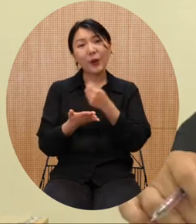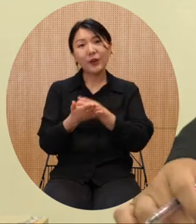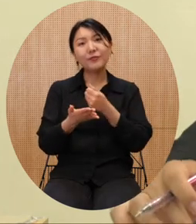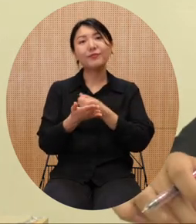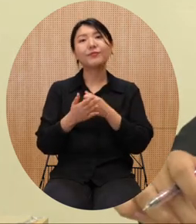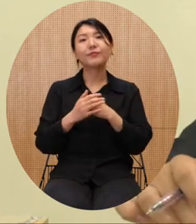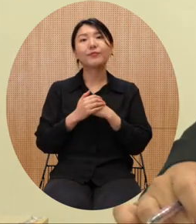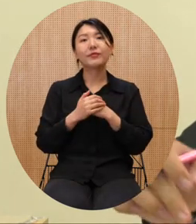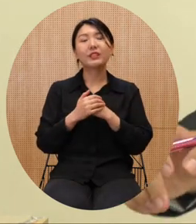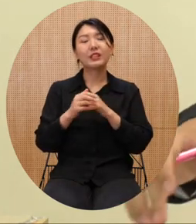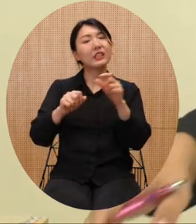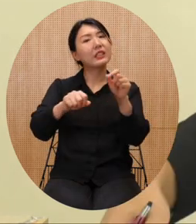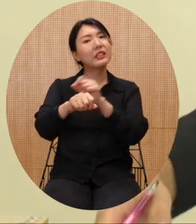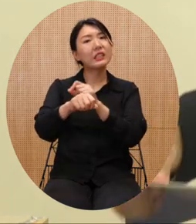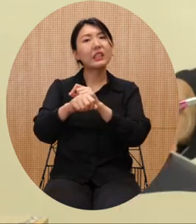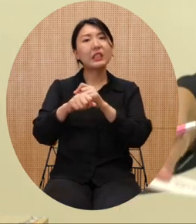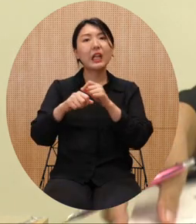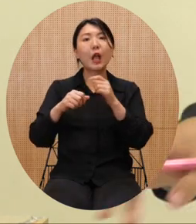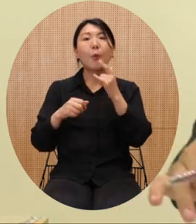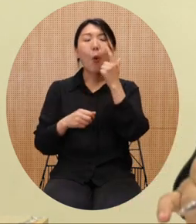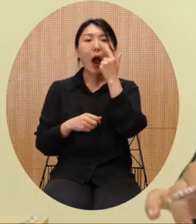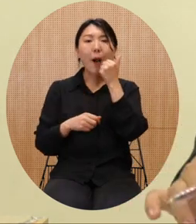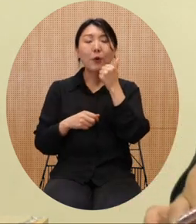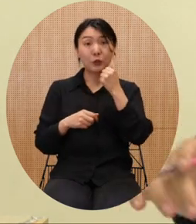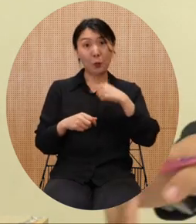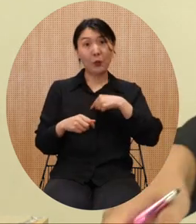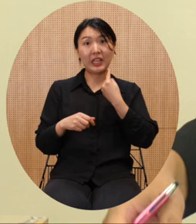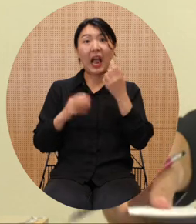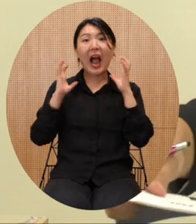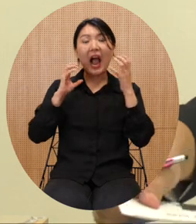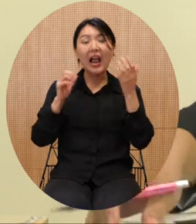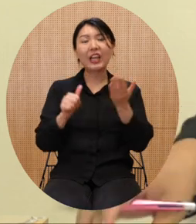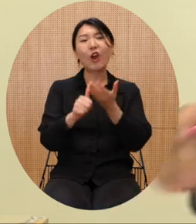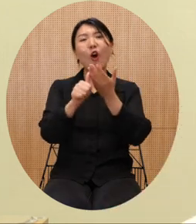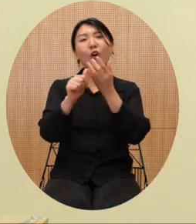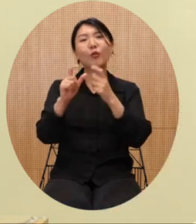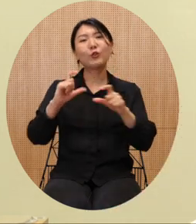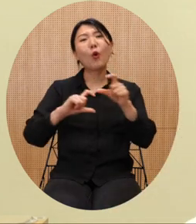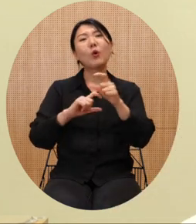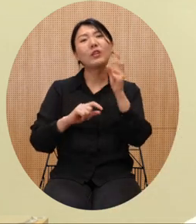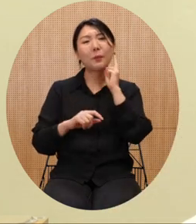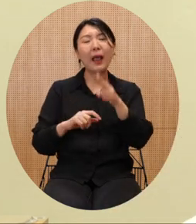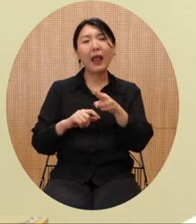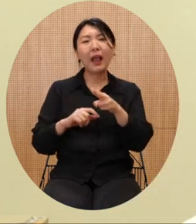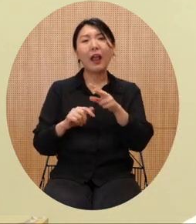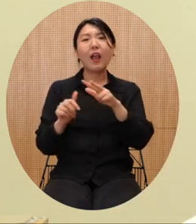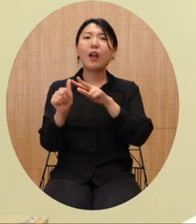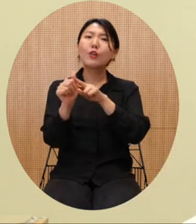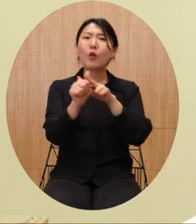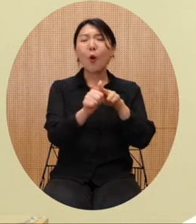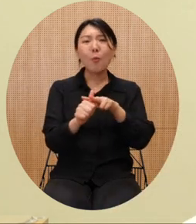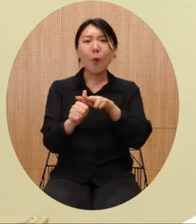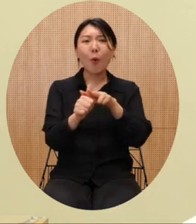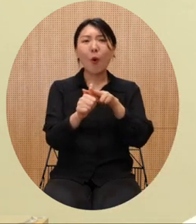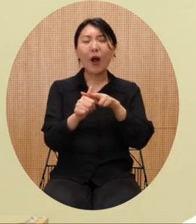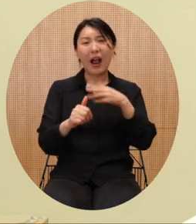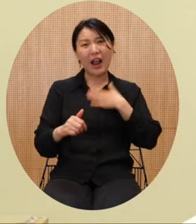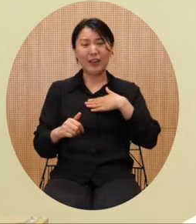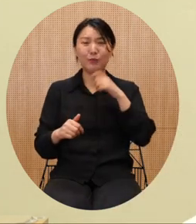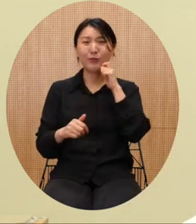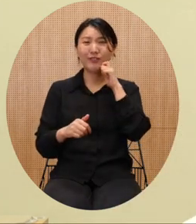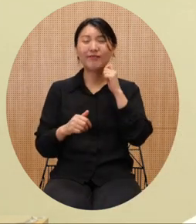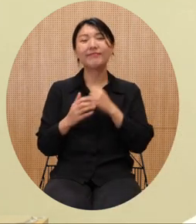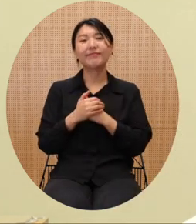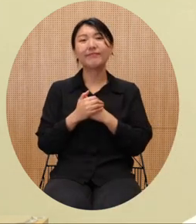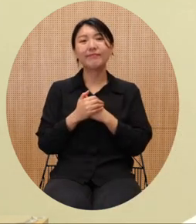일인데 특히 아버지가 아이를 키우는 경우는 더 심해요. 정보를 많이 알지